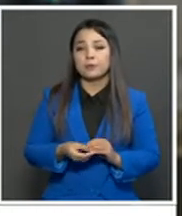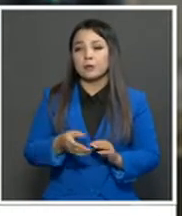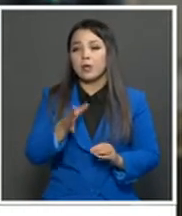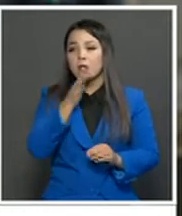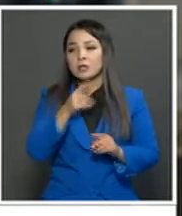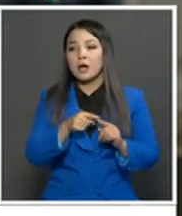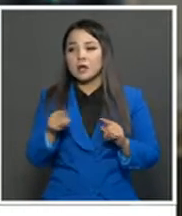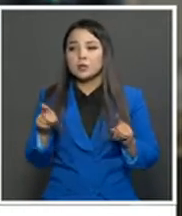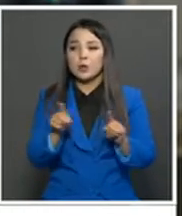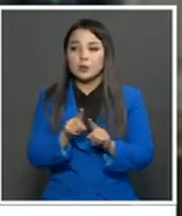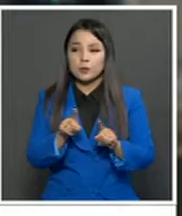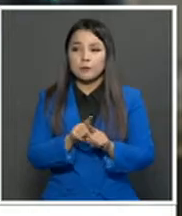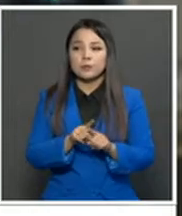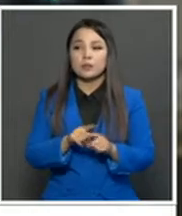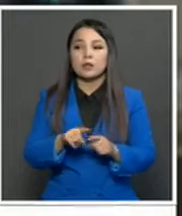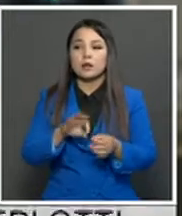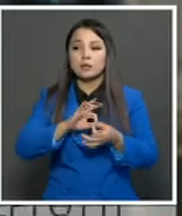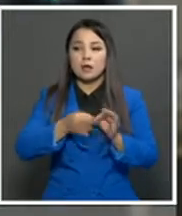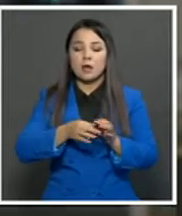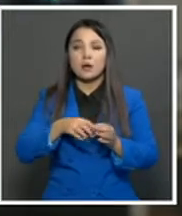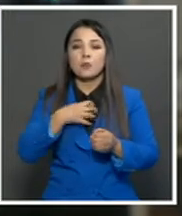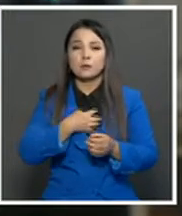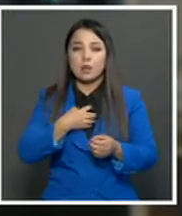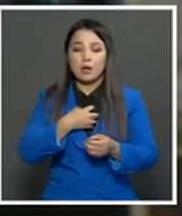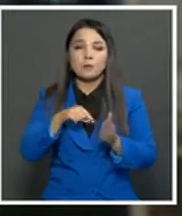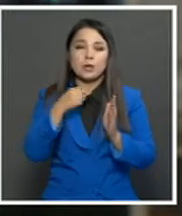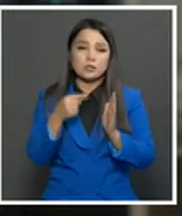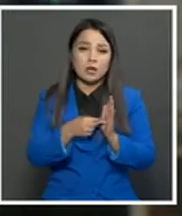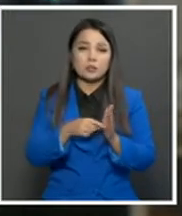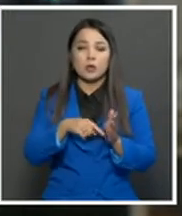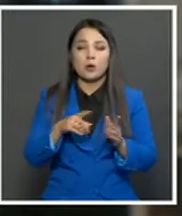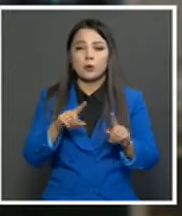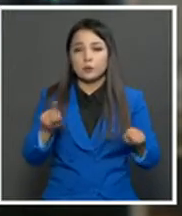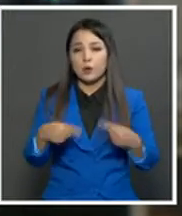кезеген уақытта қоғамдағы өзекті мәселелерді көтеруге тырысты.